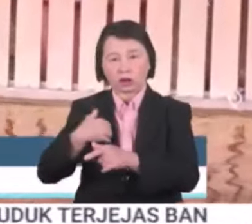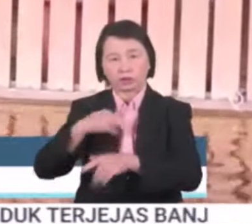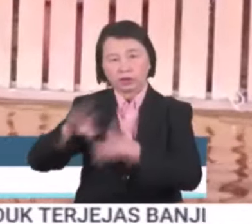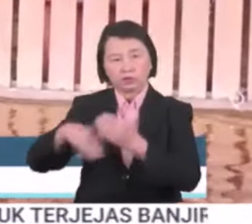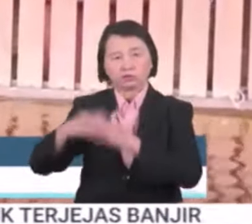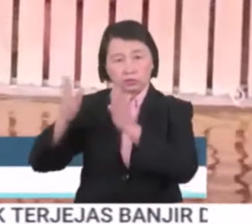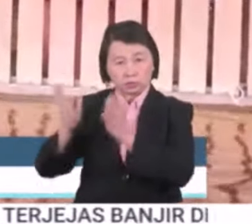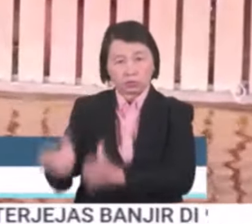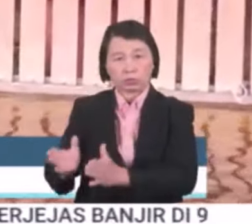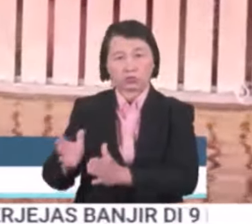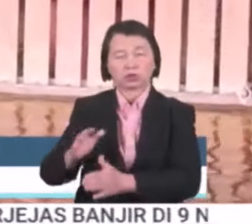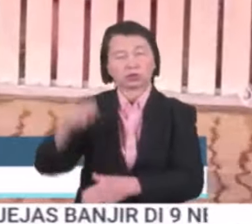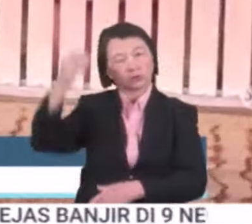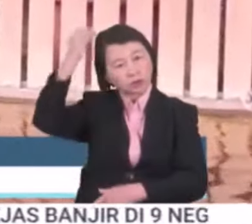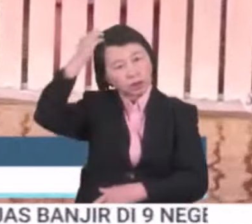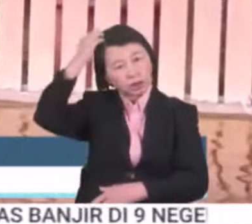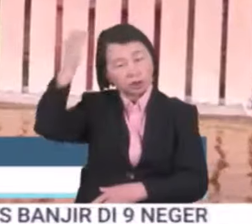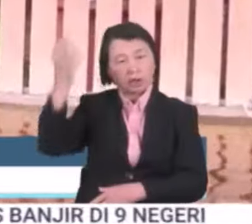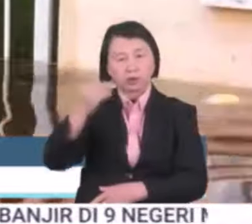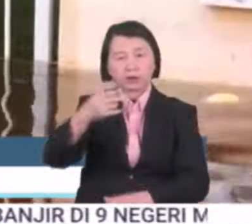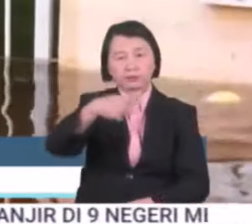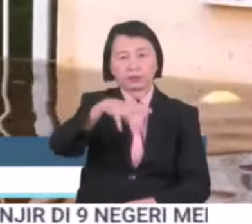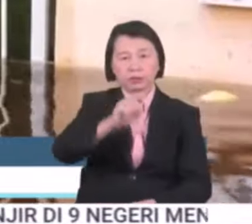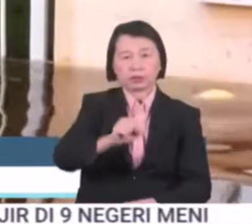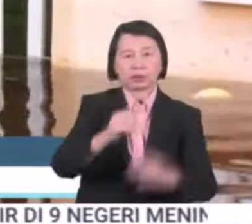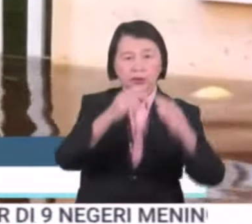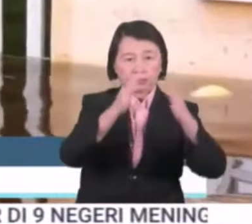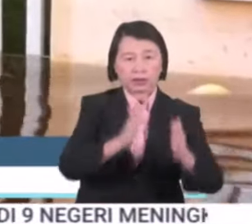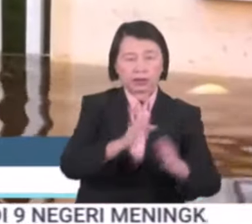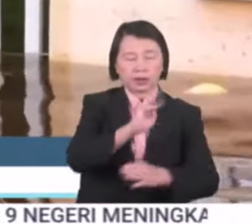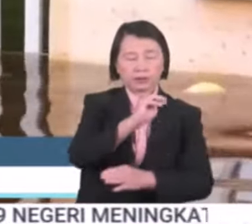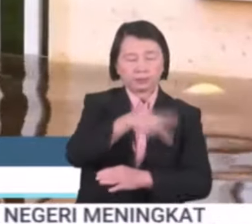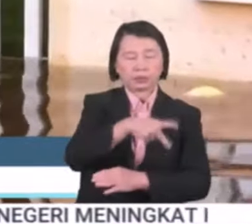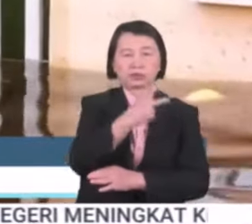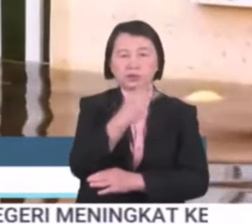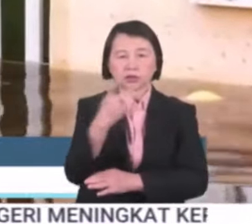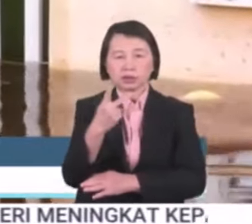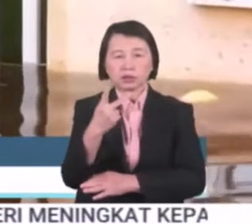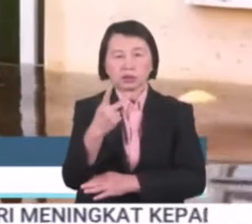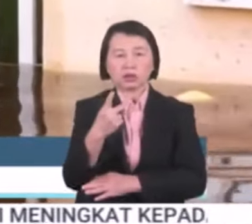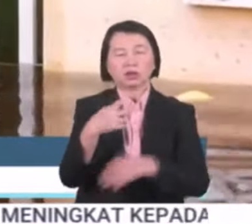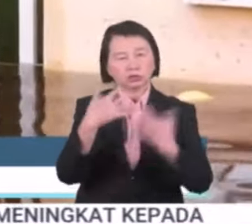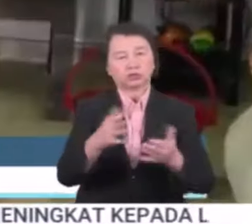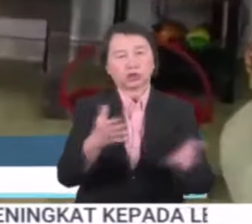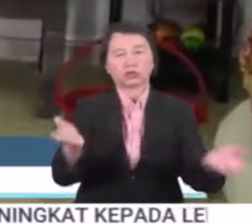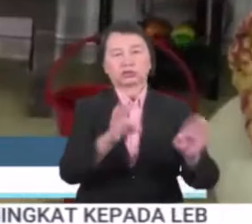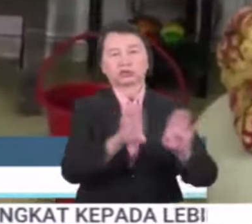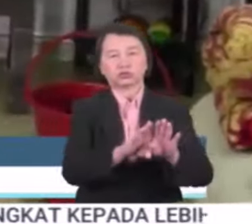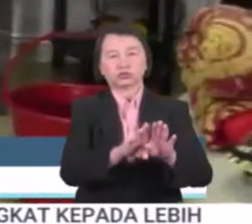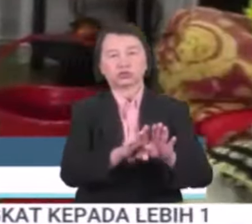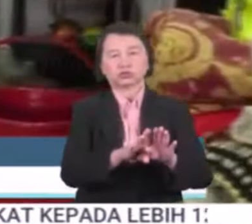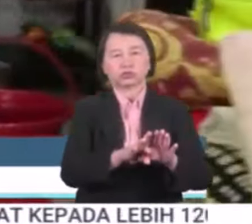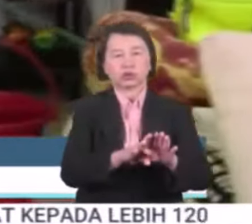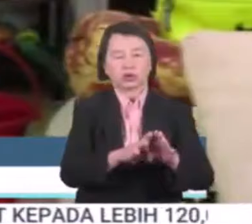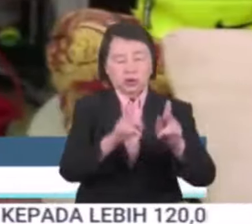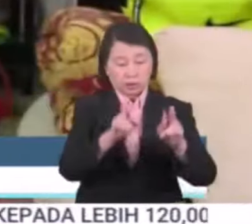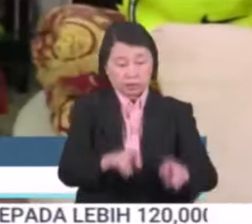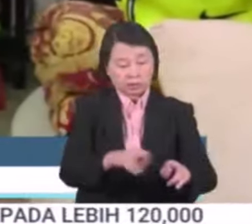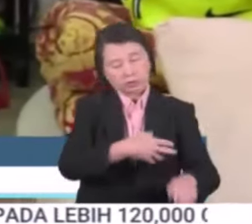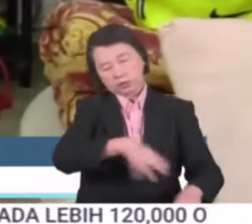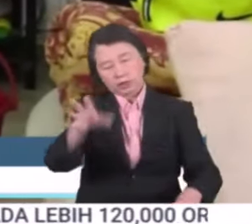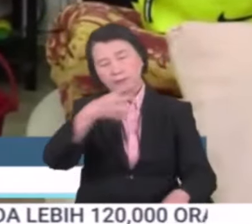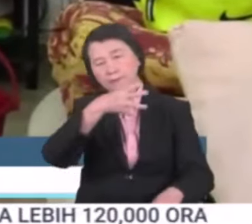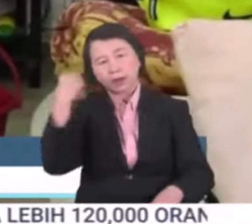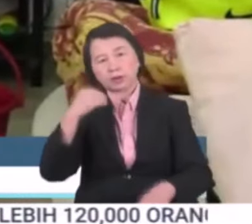semua mangsa banjir di Selangor. Manakala PPS Balai MPKK Bukit Kapar telah ditutup dan penduduk telah